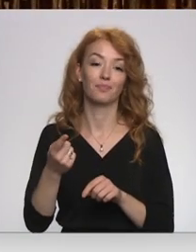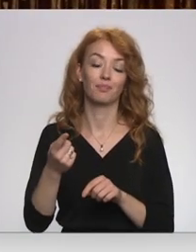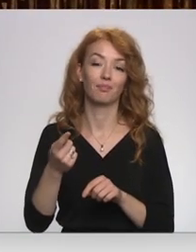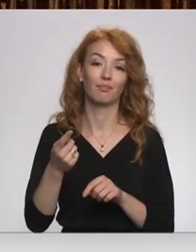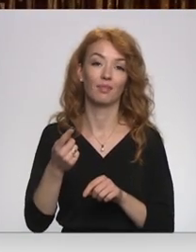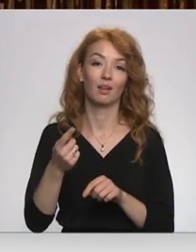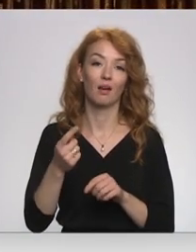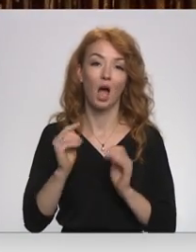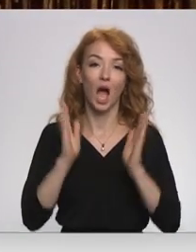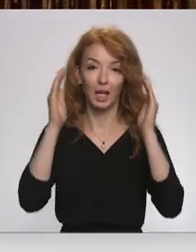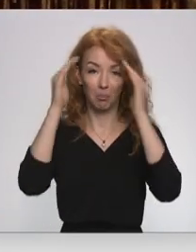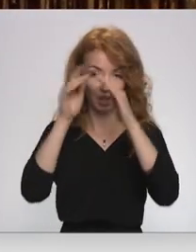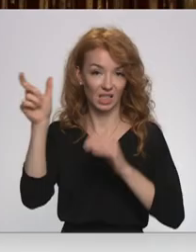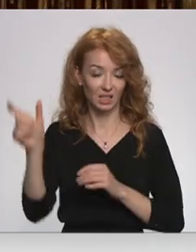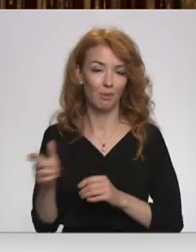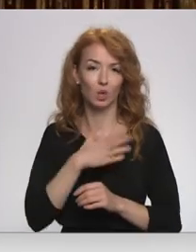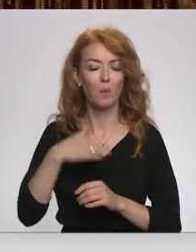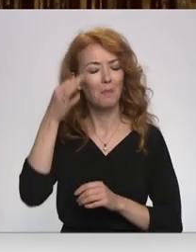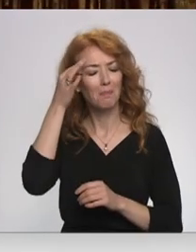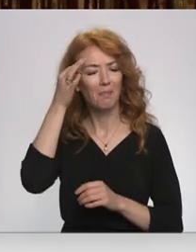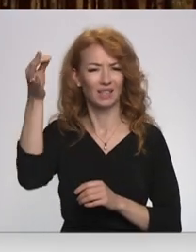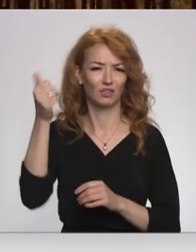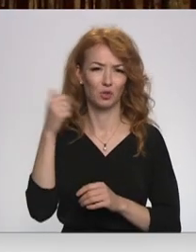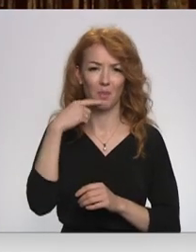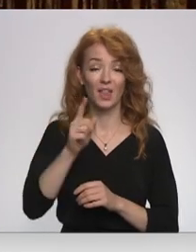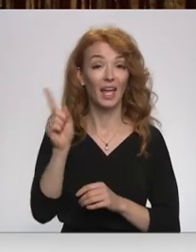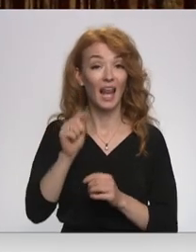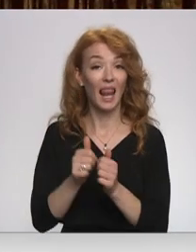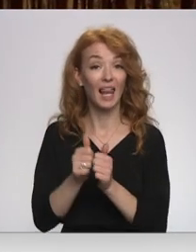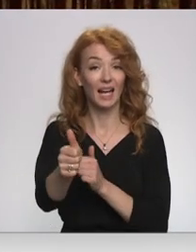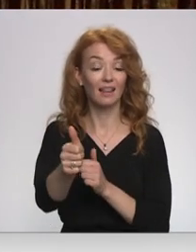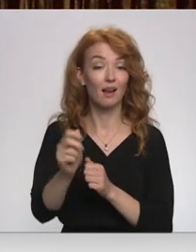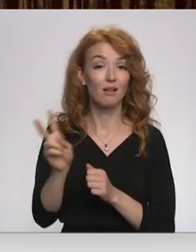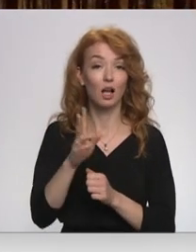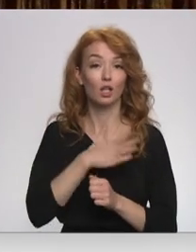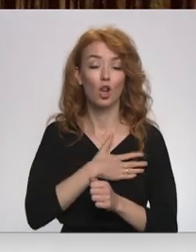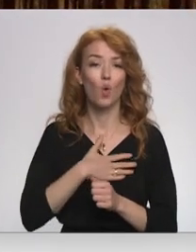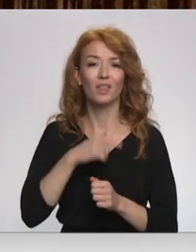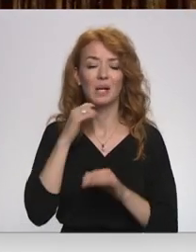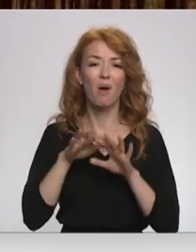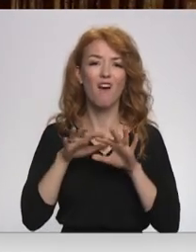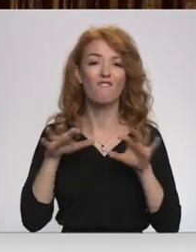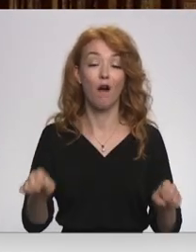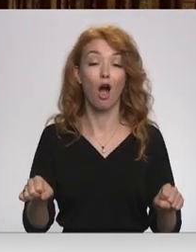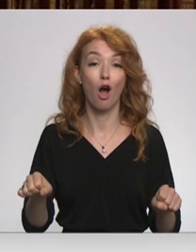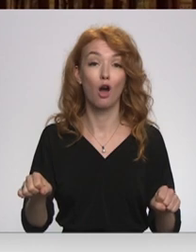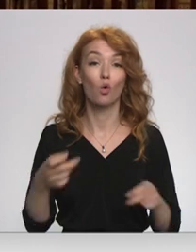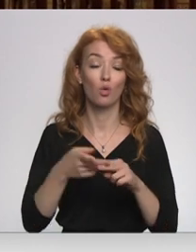Kenterberijas arhibīskaps, tādu ļoti precīzu runu. Viņš sacīja, ka ir līderi, kuri ļoti raujās uz varu, un tad